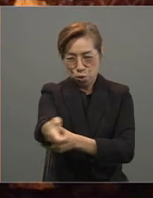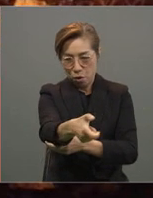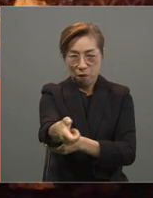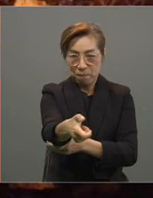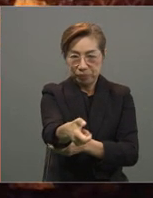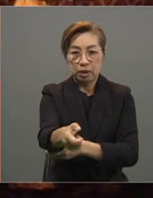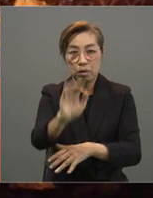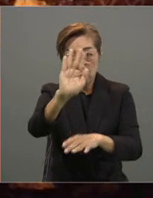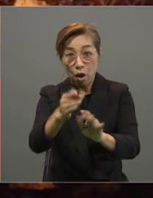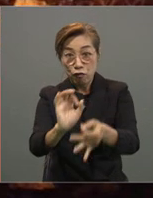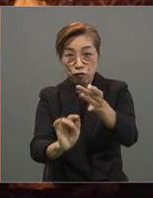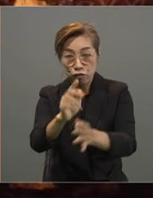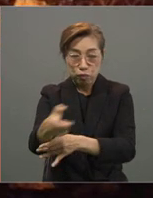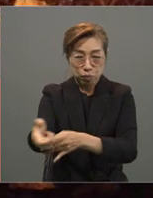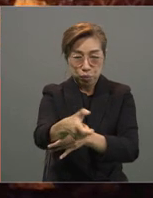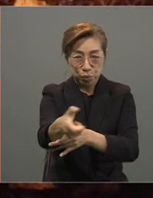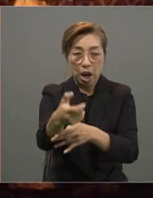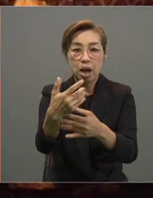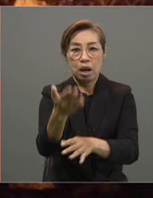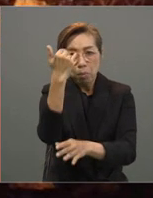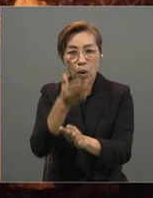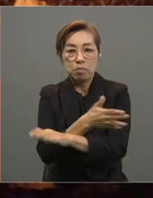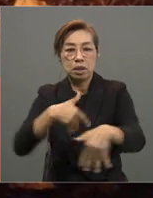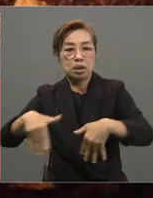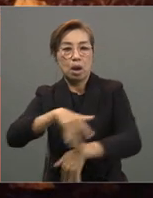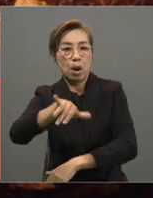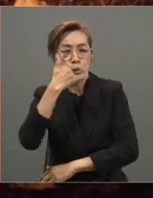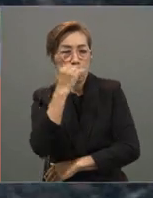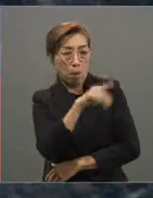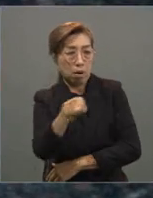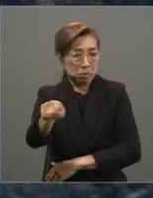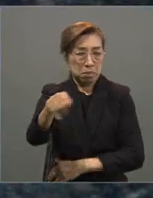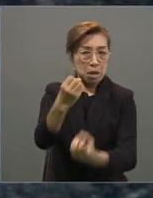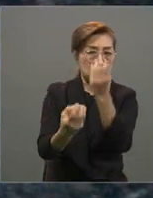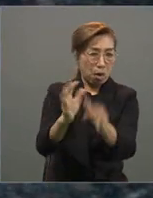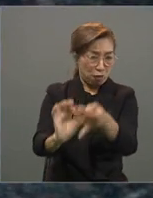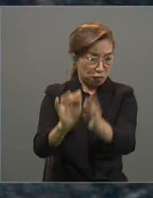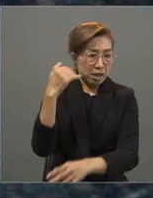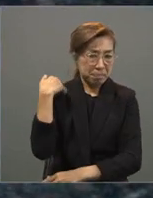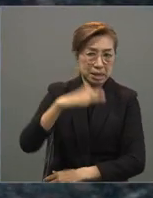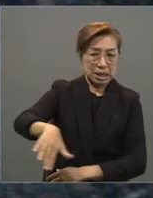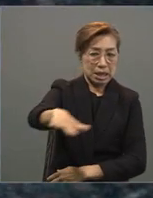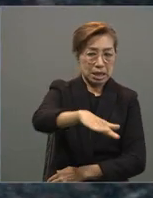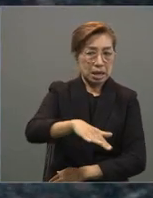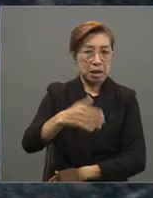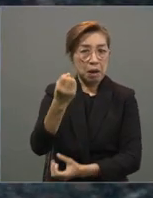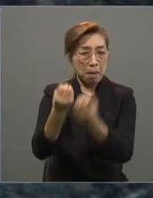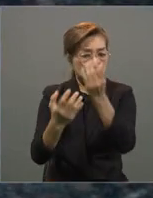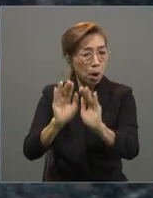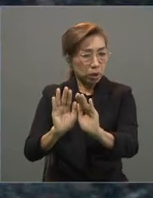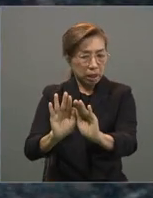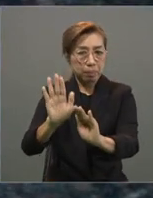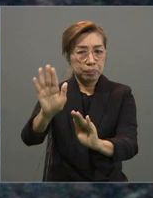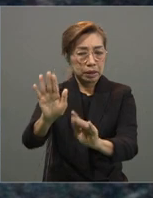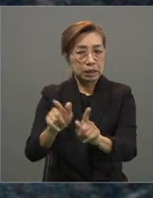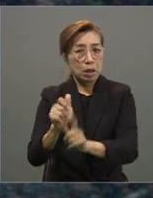16:50นที่ผ่านมาหลังจากได้รับแจ้งทางโทรศัพท์ว่าพบไฟไหป่าอยู่ในพื้นที่ป่าอนุรักษ์นะครับอุทยานแห่ง